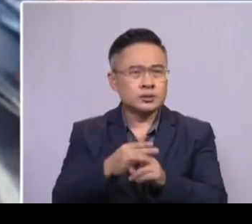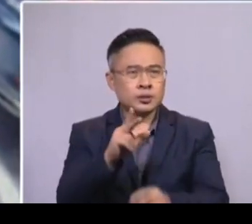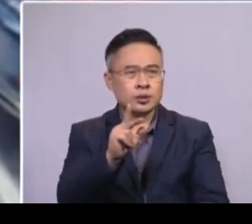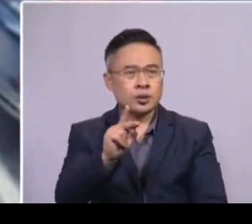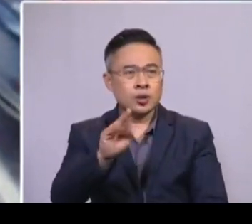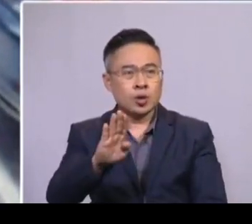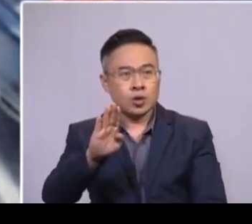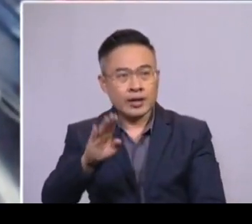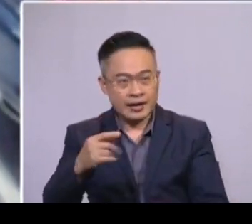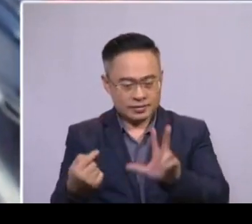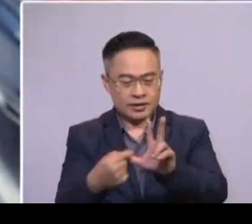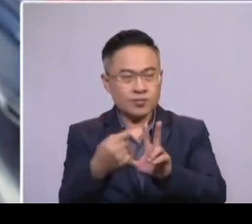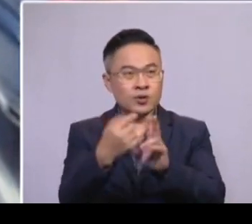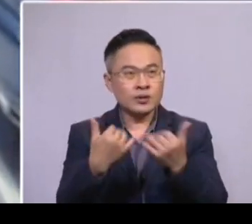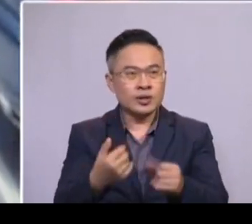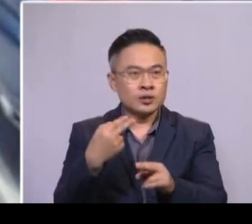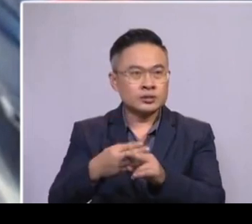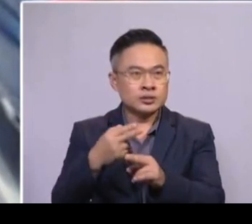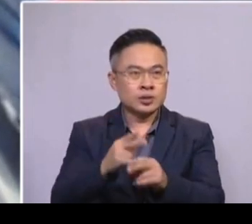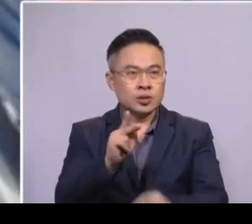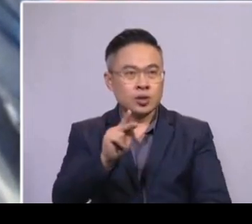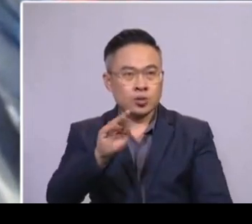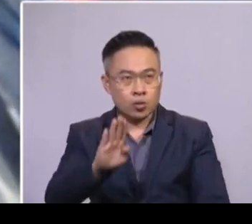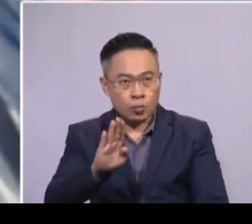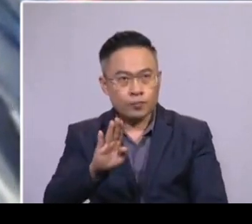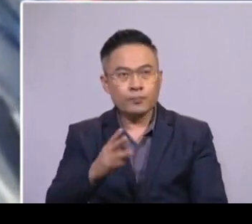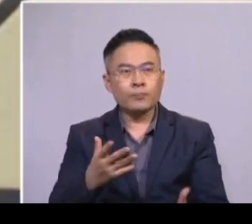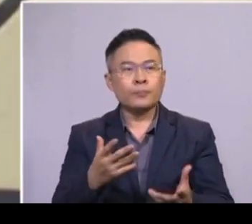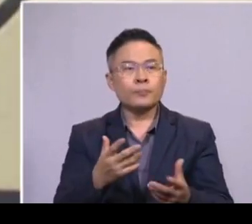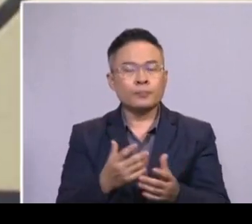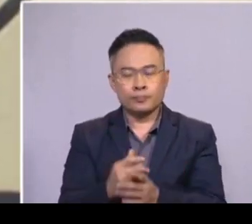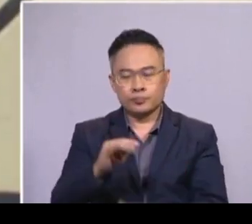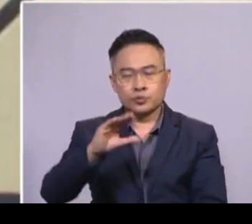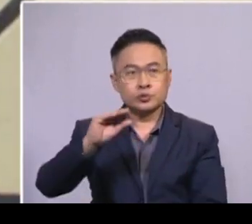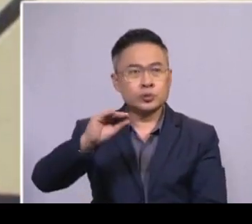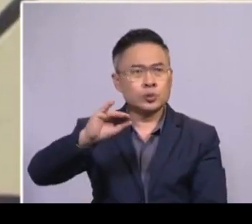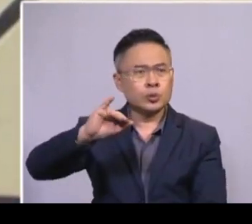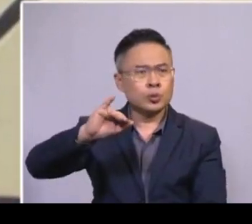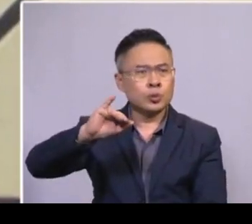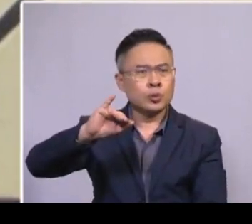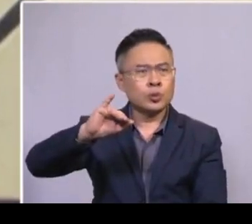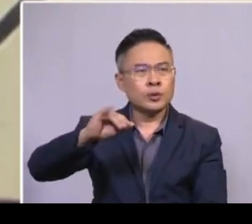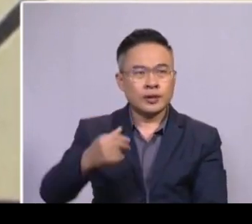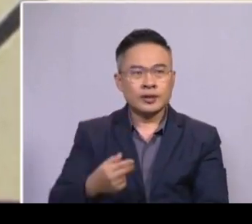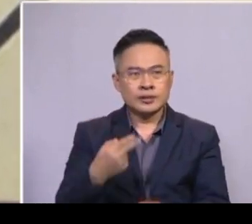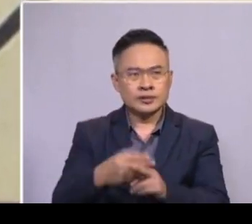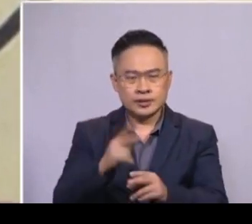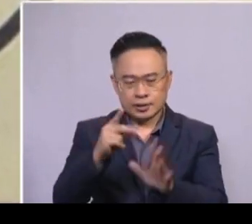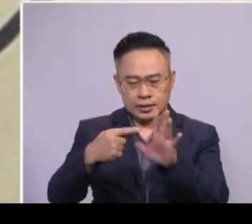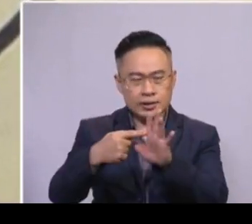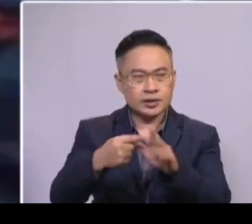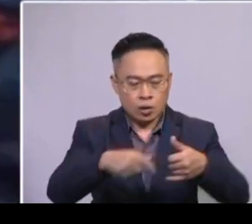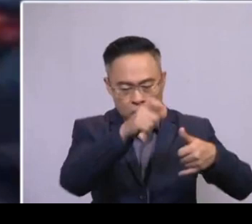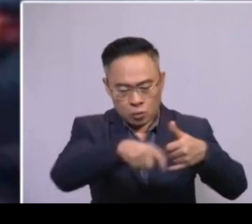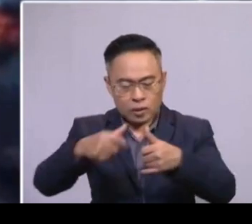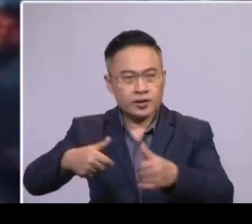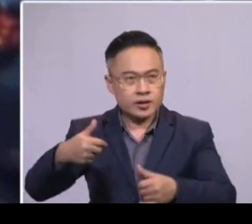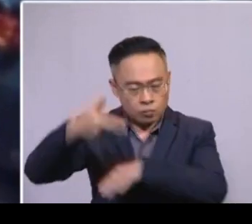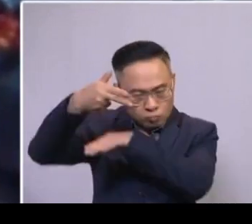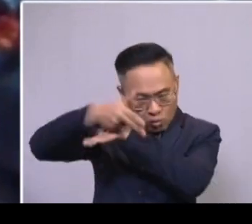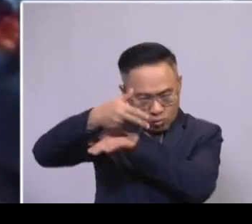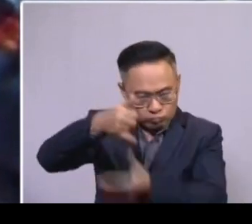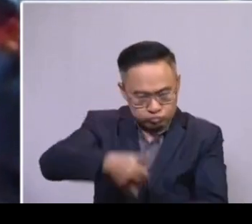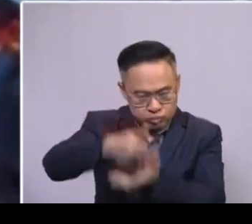พลาสติกแล้วก็มีการทำร้ายร่างกายเหยื่อเพราะว่าเหยื่อพยายามที่จะขัดขืนแต่ก็บอกต่อว่าถึงแม้ว่าจะ